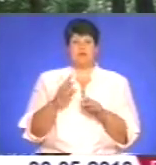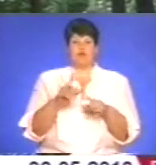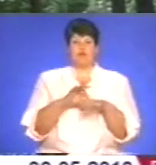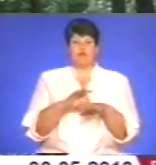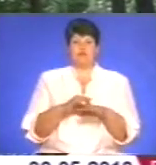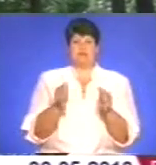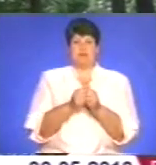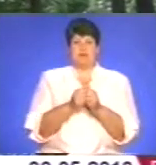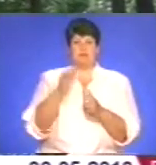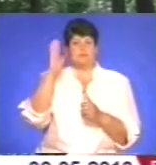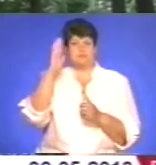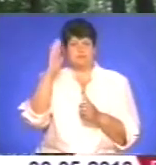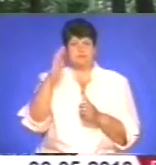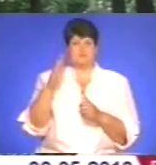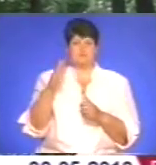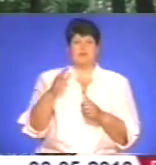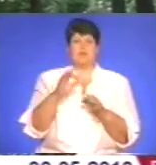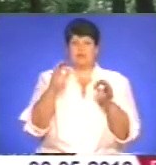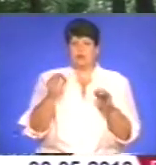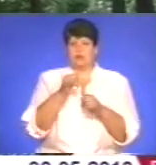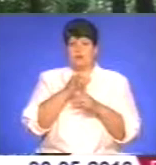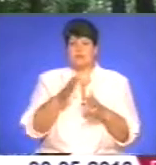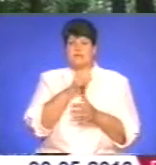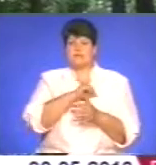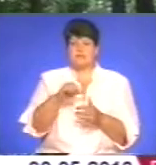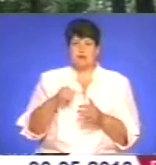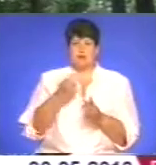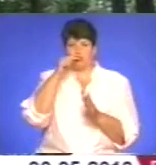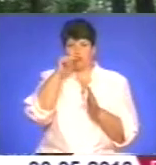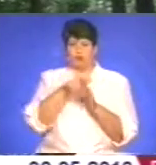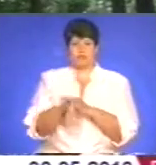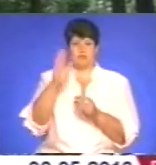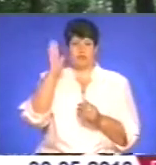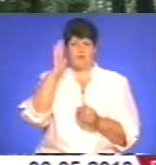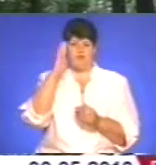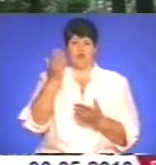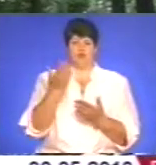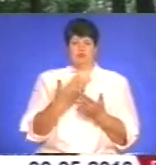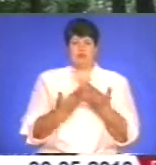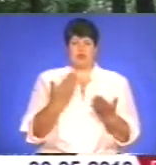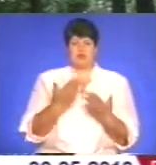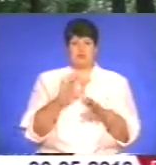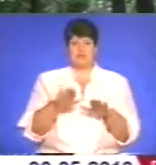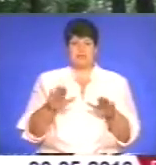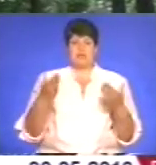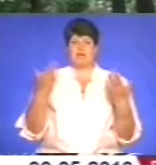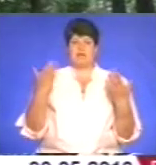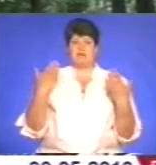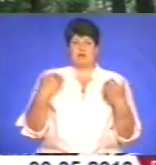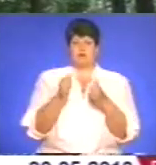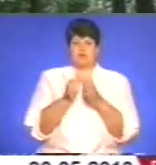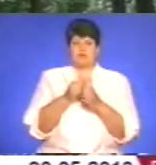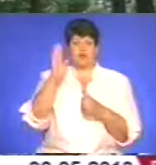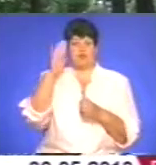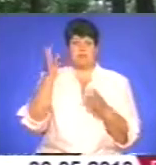водоймища, щоб ніколи не можна самому лізти в воду. Якщо діти відпочивають поблизу води, плавати